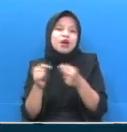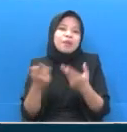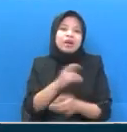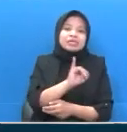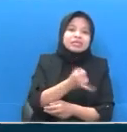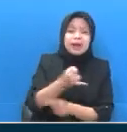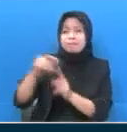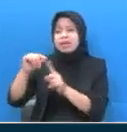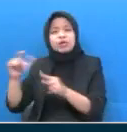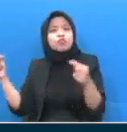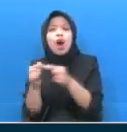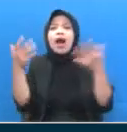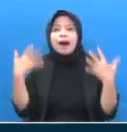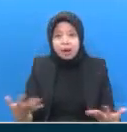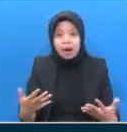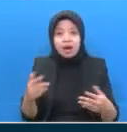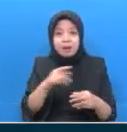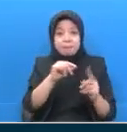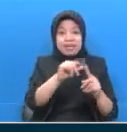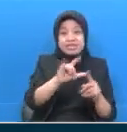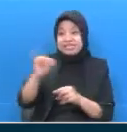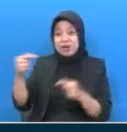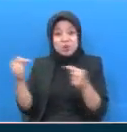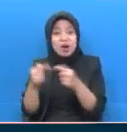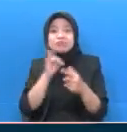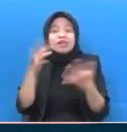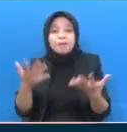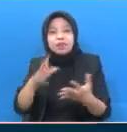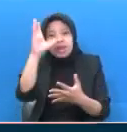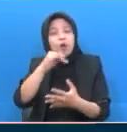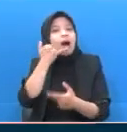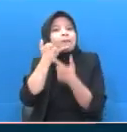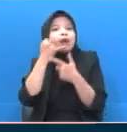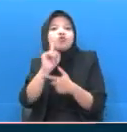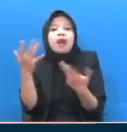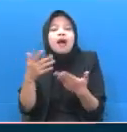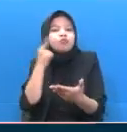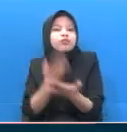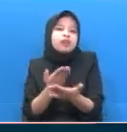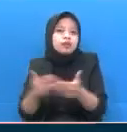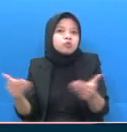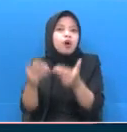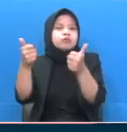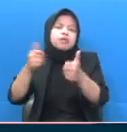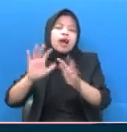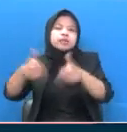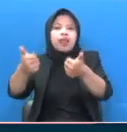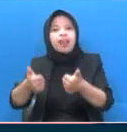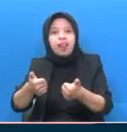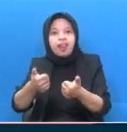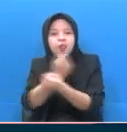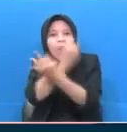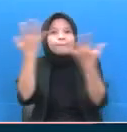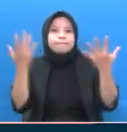PC? Seperti apakah hubungan dengan Joshua dengan yang lain dan sebagainya? Sehingga sampai terjadi suatu pembunuhan berencana seperti ini.